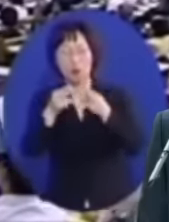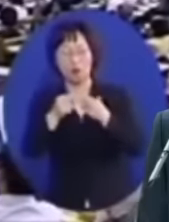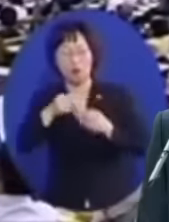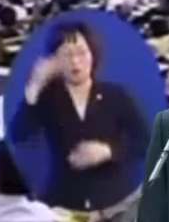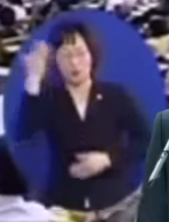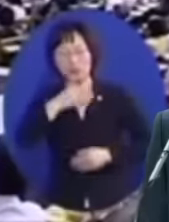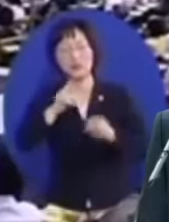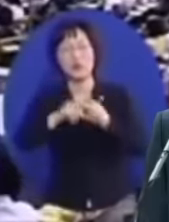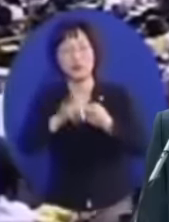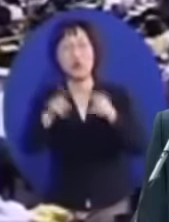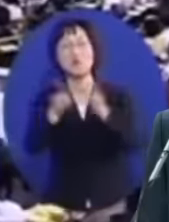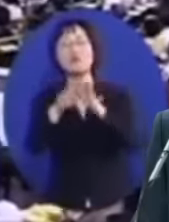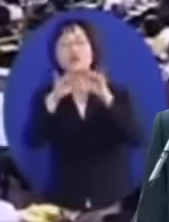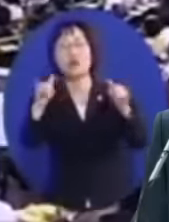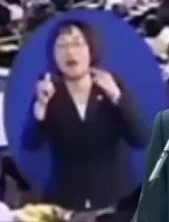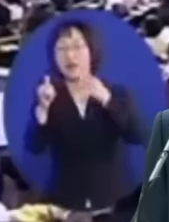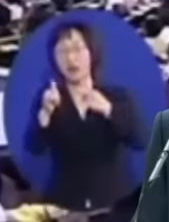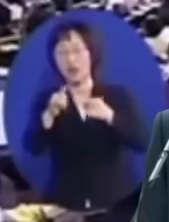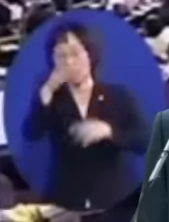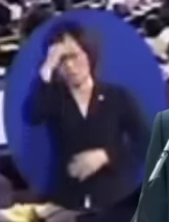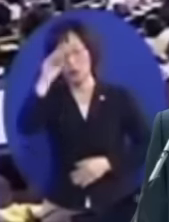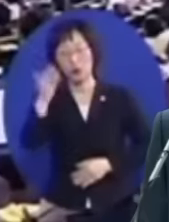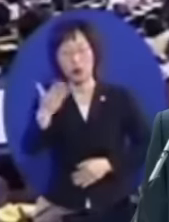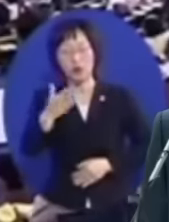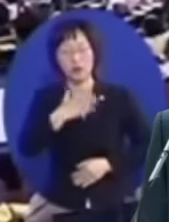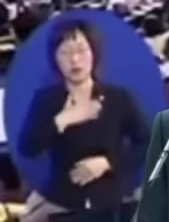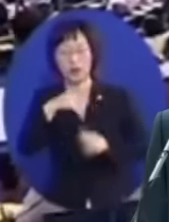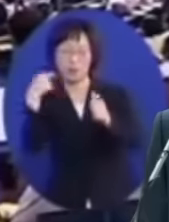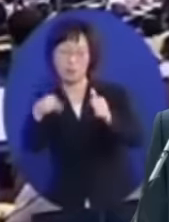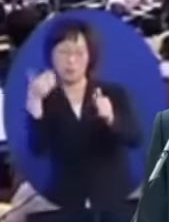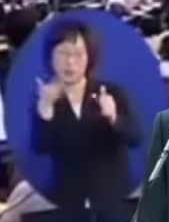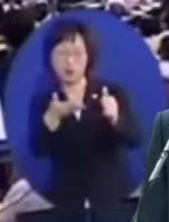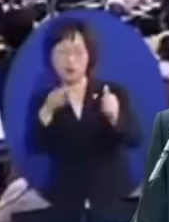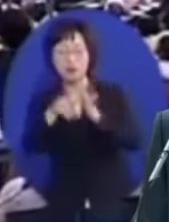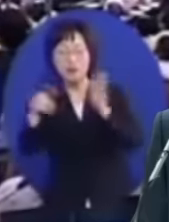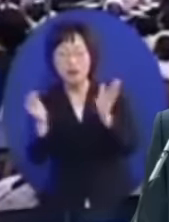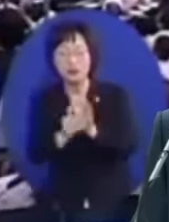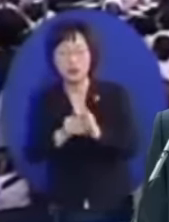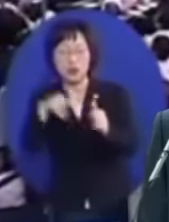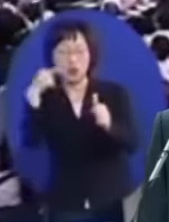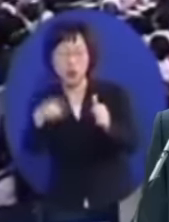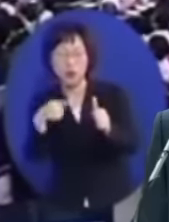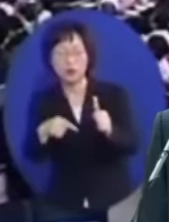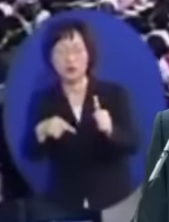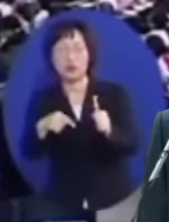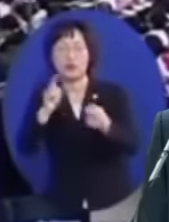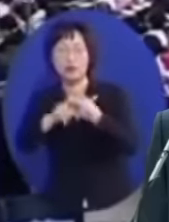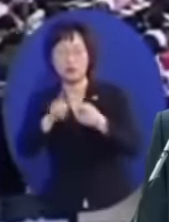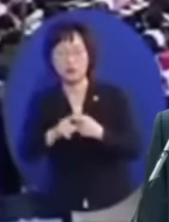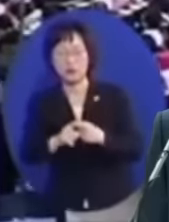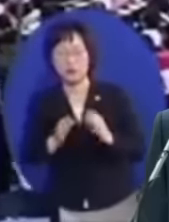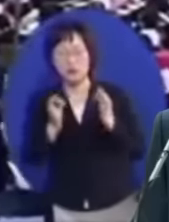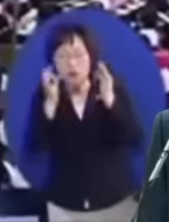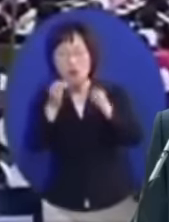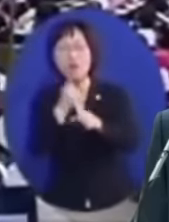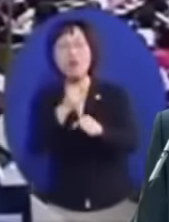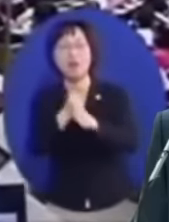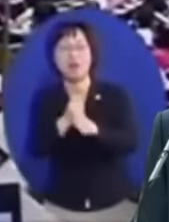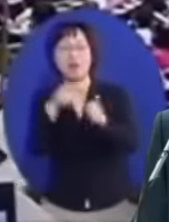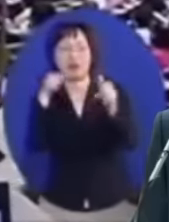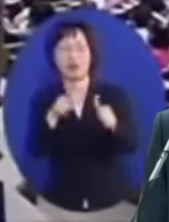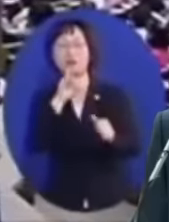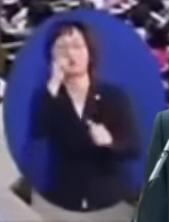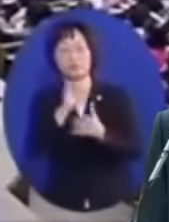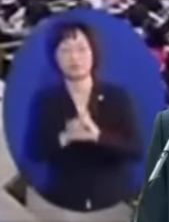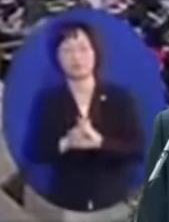믿는 자들에게 본이 되어 내가 이를 때까지 잃는 것과 권하는 것과 가르치는 것에 전념하라.